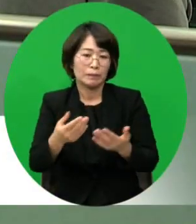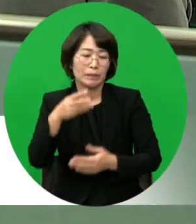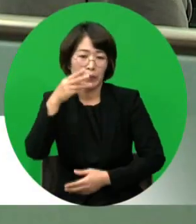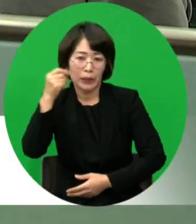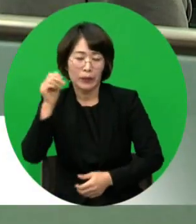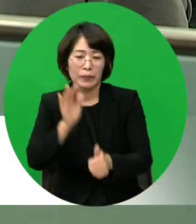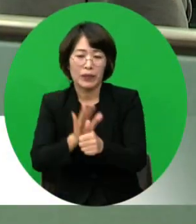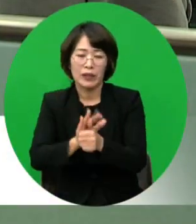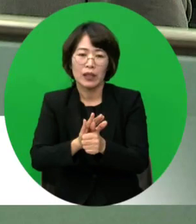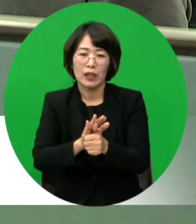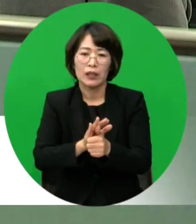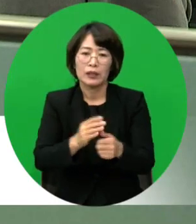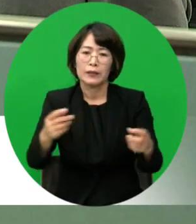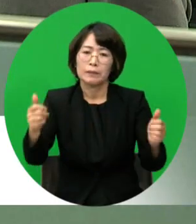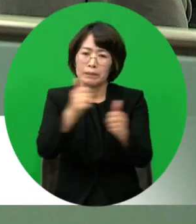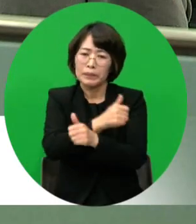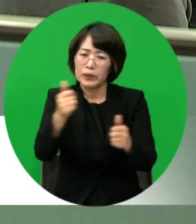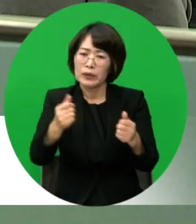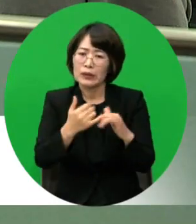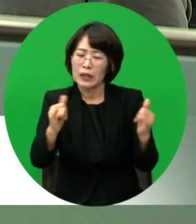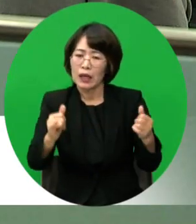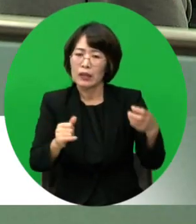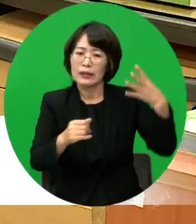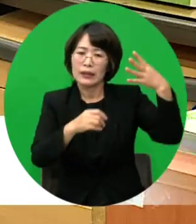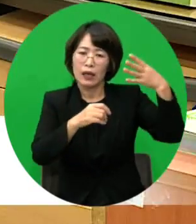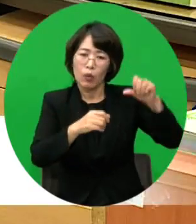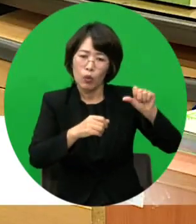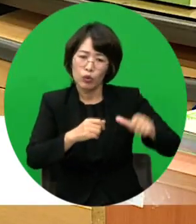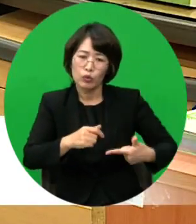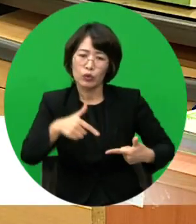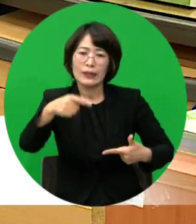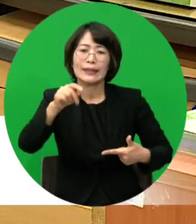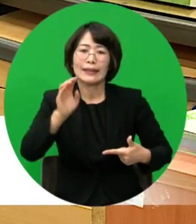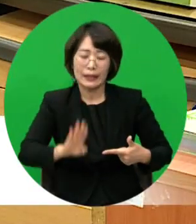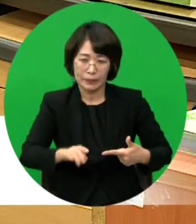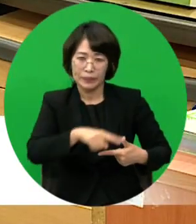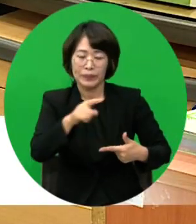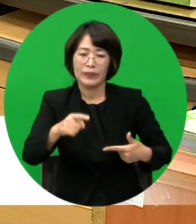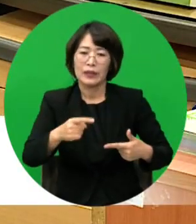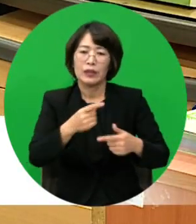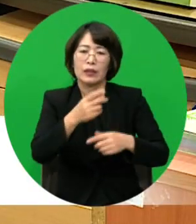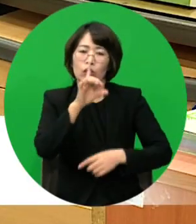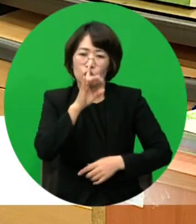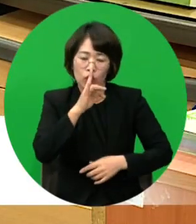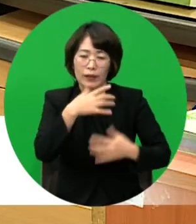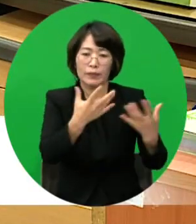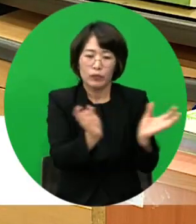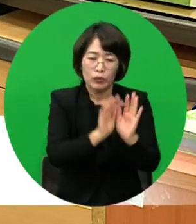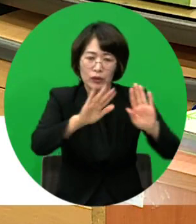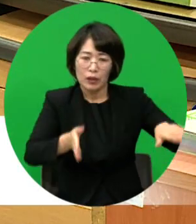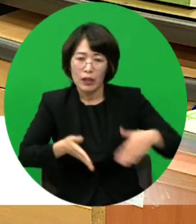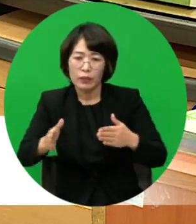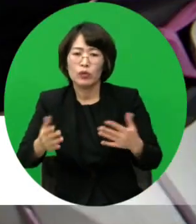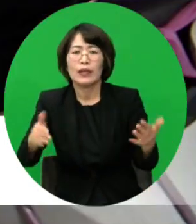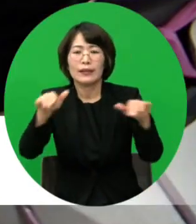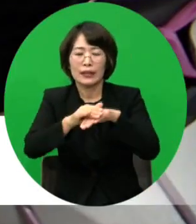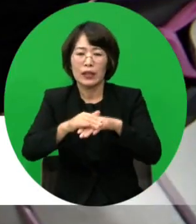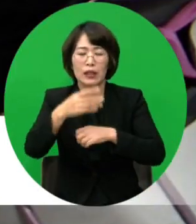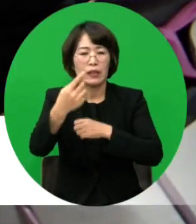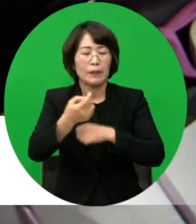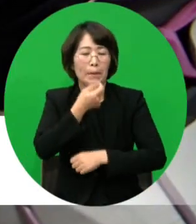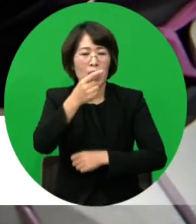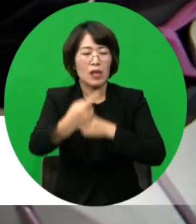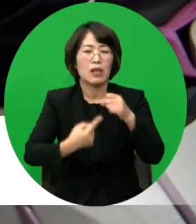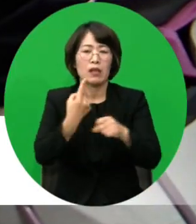직급은 45 6급으로 파견 기관은 중앙부처와 광역의회 전남도청 등이며 최소 1년